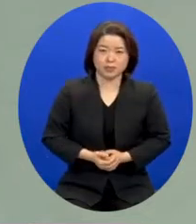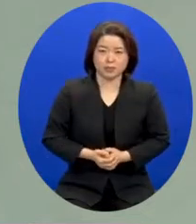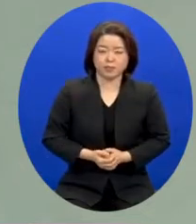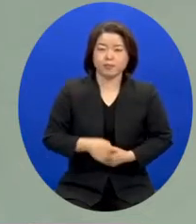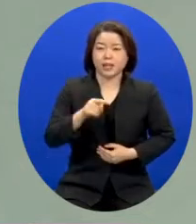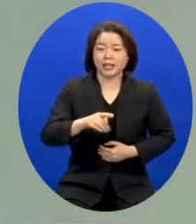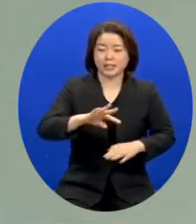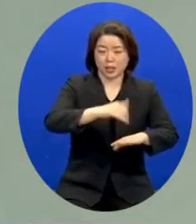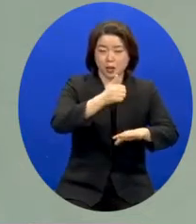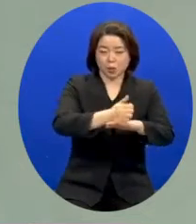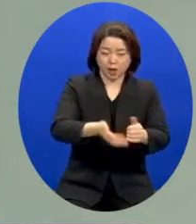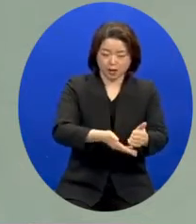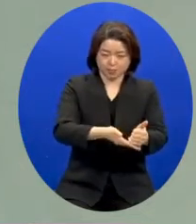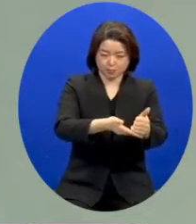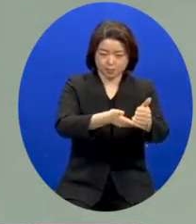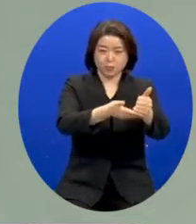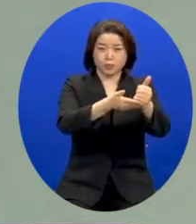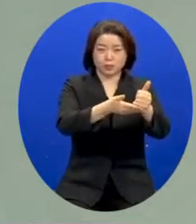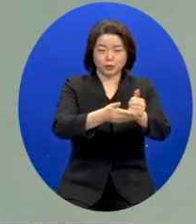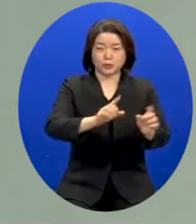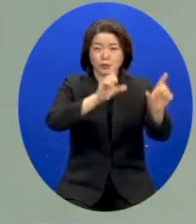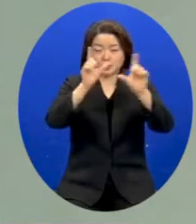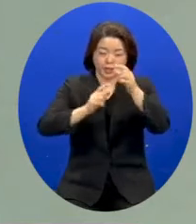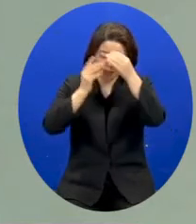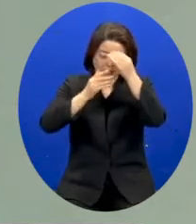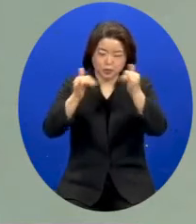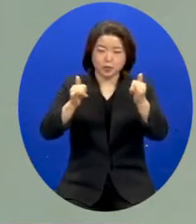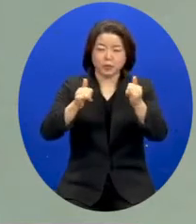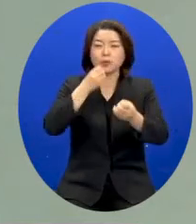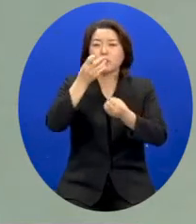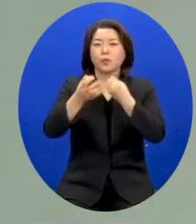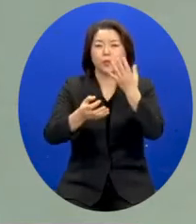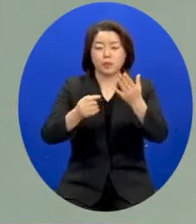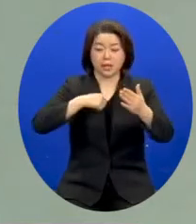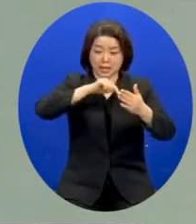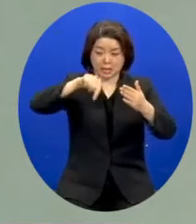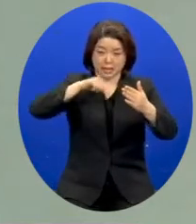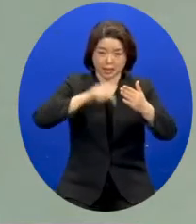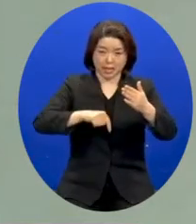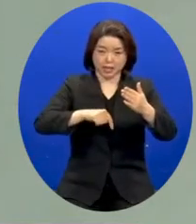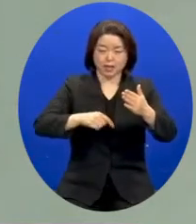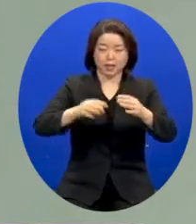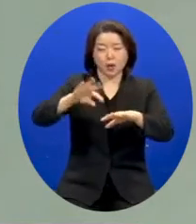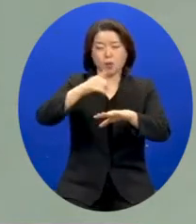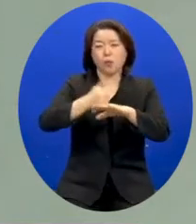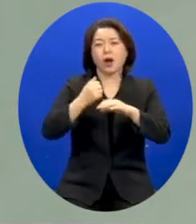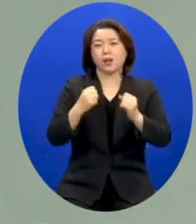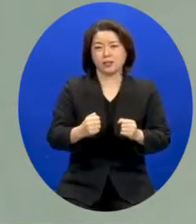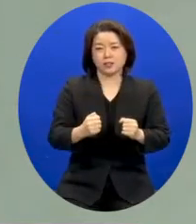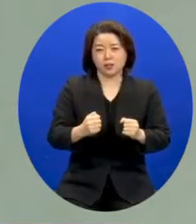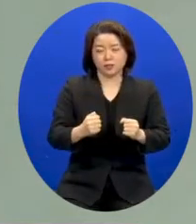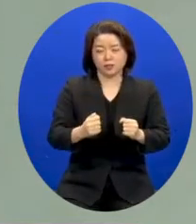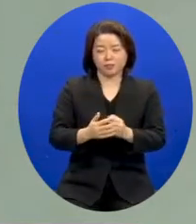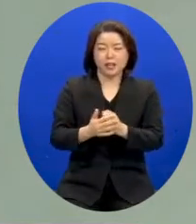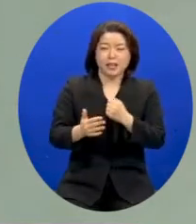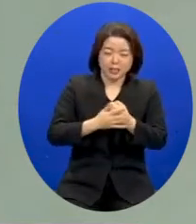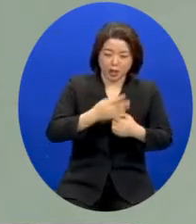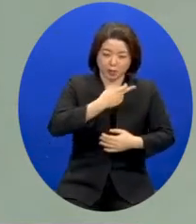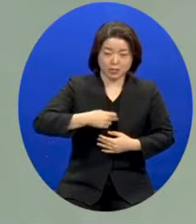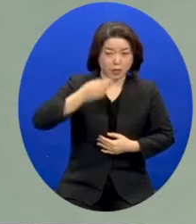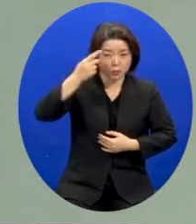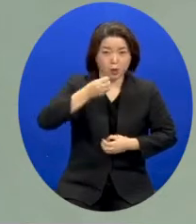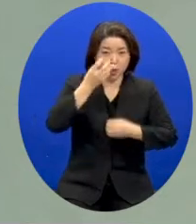이것이 왕을 모시고 사는 성도의 고백이에요. 내 안에 왕이 계시다. 그래서 사도 바울은 이렇게